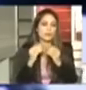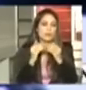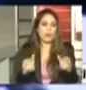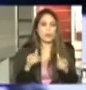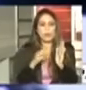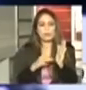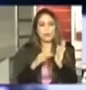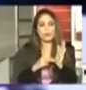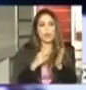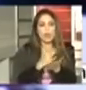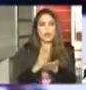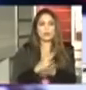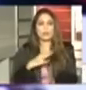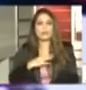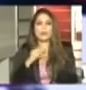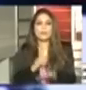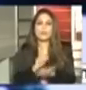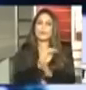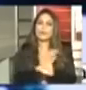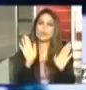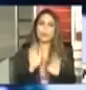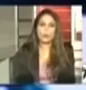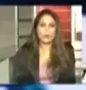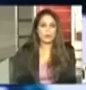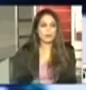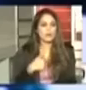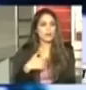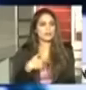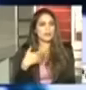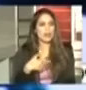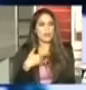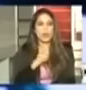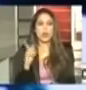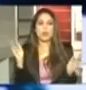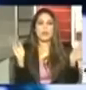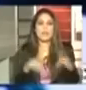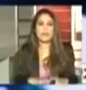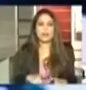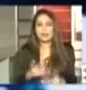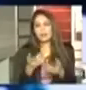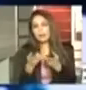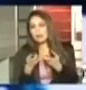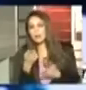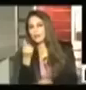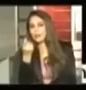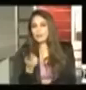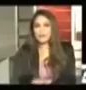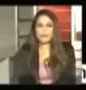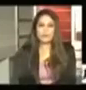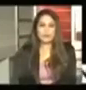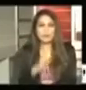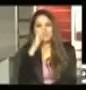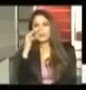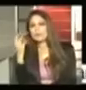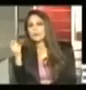הזאת, זה החלטה שלי ושל העיתון, ואני ממש שמח שלא נפלתי בבור הזה של ה... כאילו, ליפול